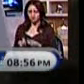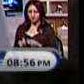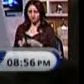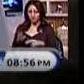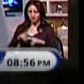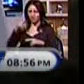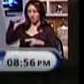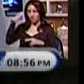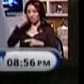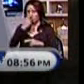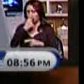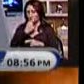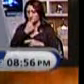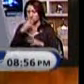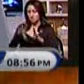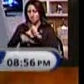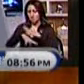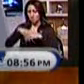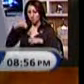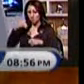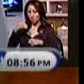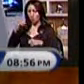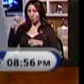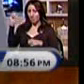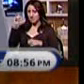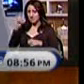محمد مرسي، ولا في اي مشروع اساسي، واخد بالك؟